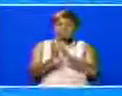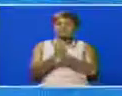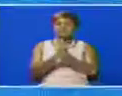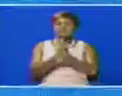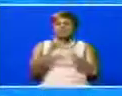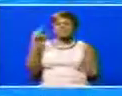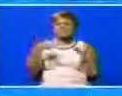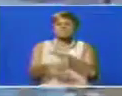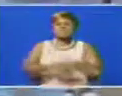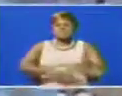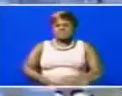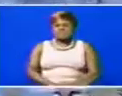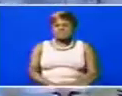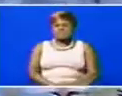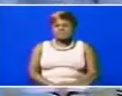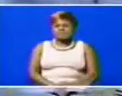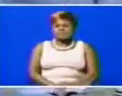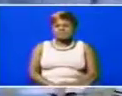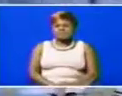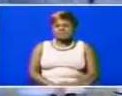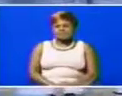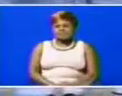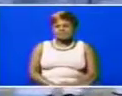kina. Hey, Mungu Baba